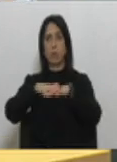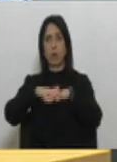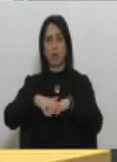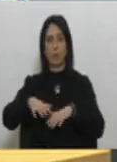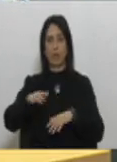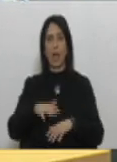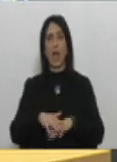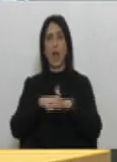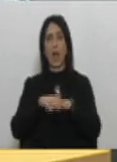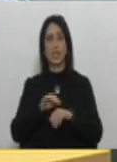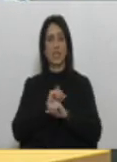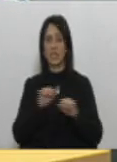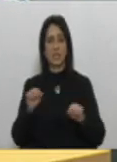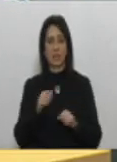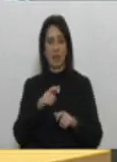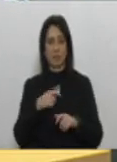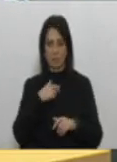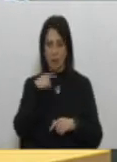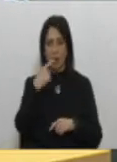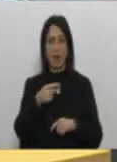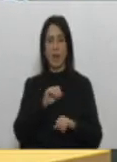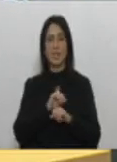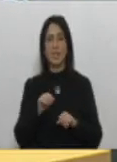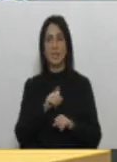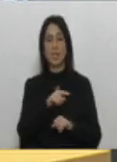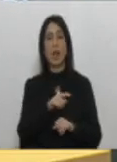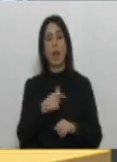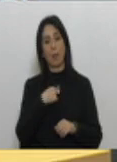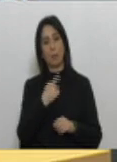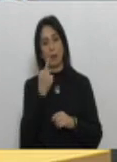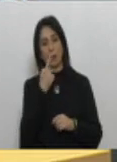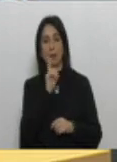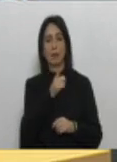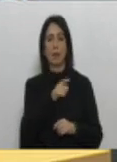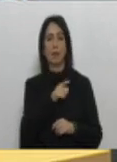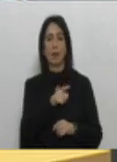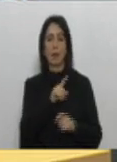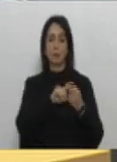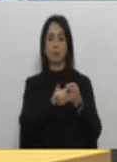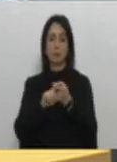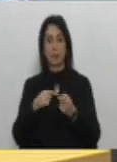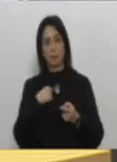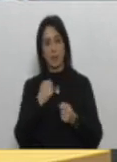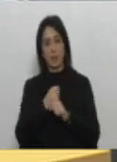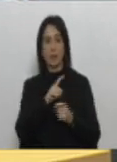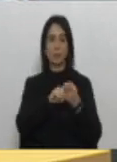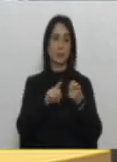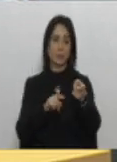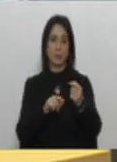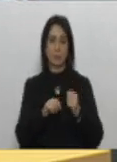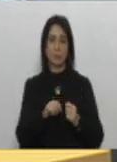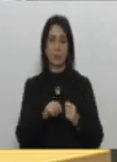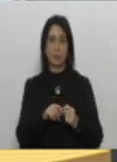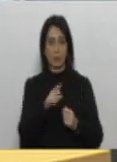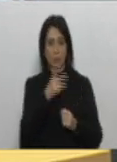მოგიწოდებდათ, რომ აქციების ჩატარება არ იყო მიზანშეწონილი. რომ როდესაც მორალზე და ესეთ ღირებულებზე გვესაუბრებით, პირველ რიგში მე მგონია, რომ თქვენ უნდა